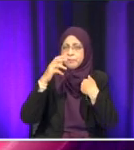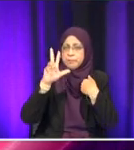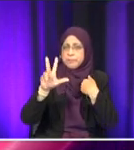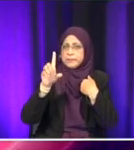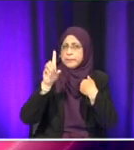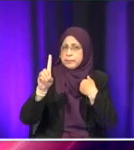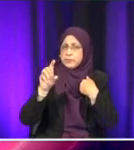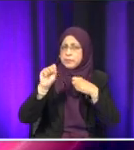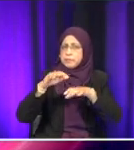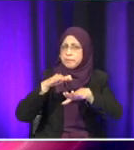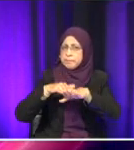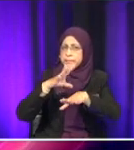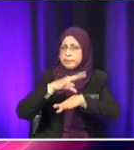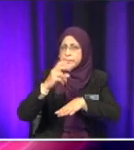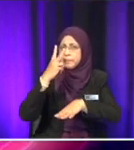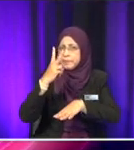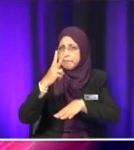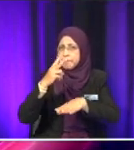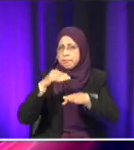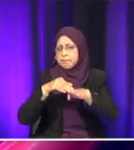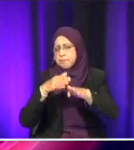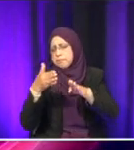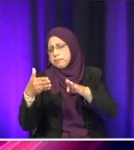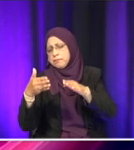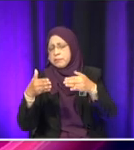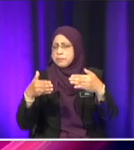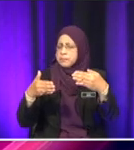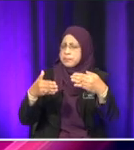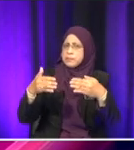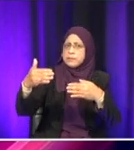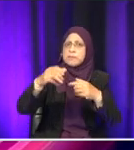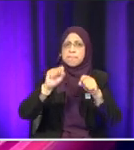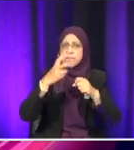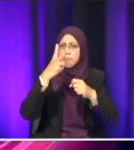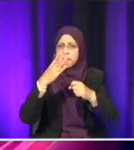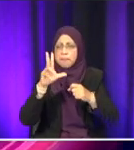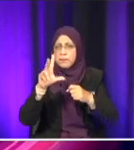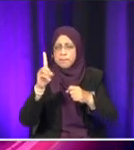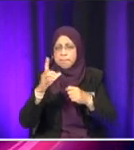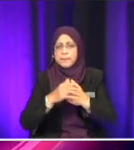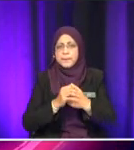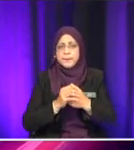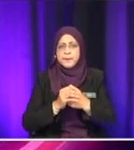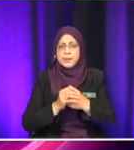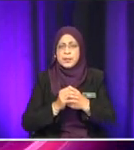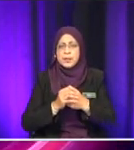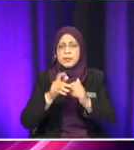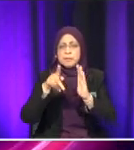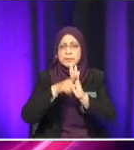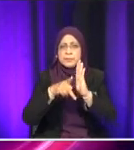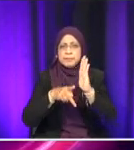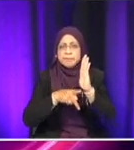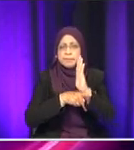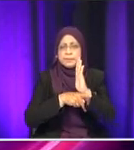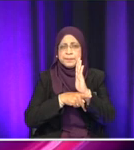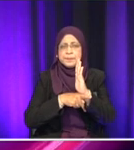boleh disentuh dan dilihat dari pada berbagai sudut seterusnya prinsip rekaan